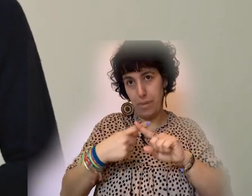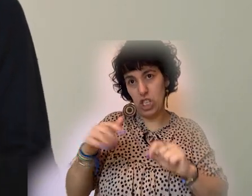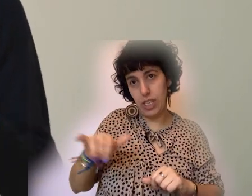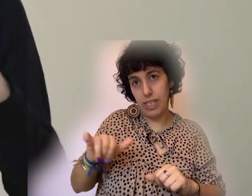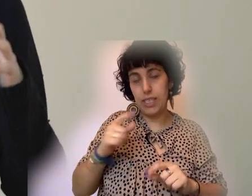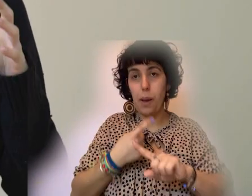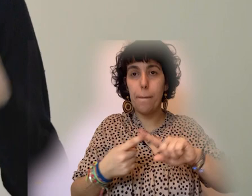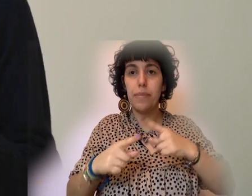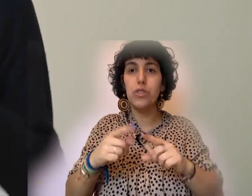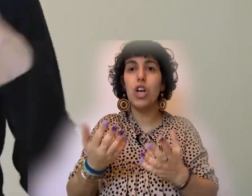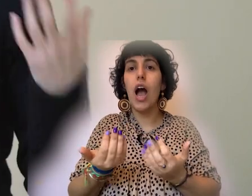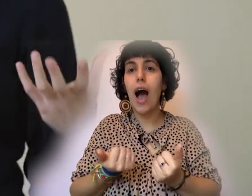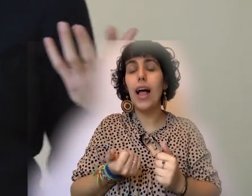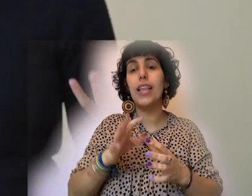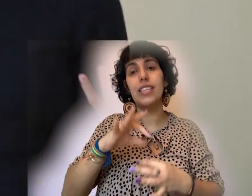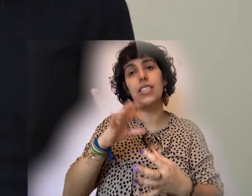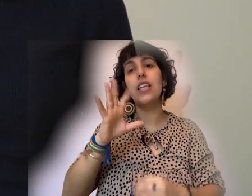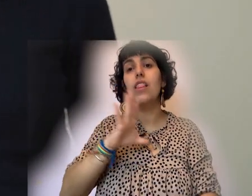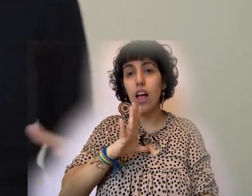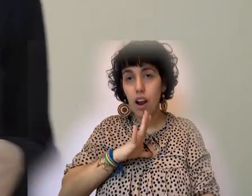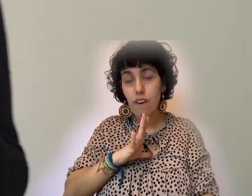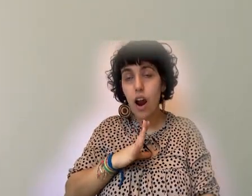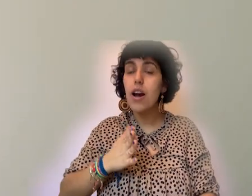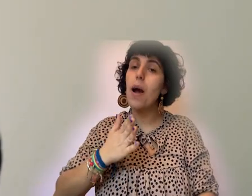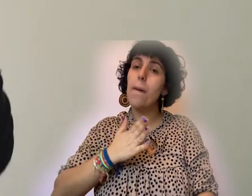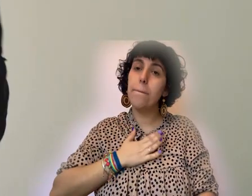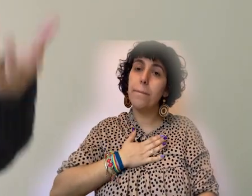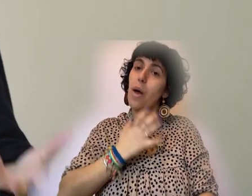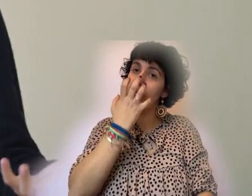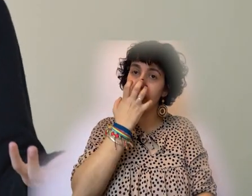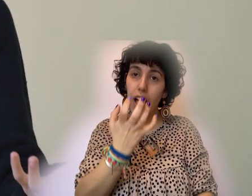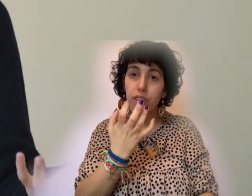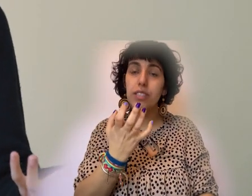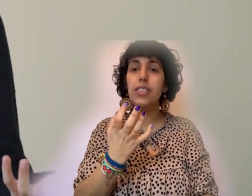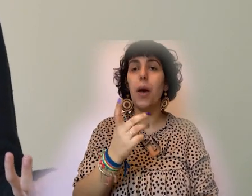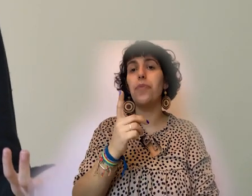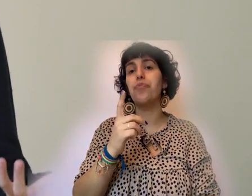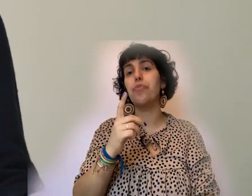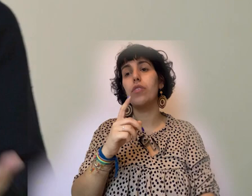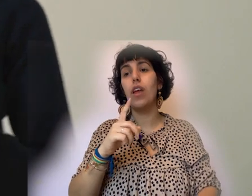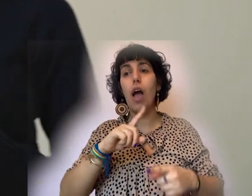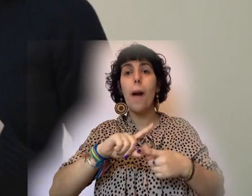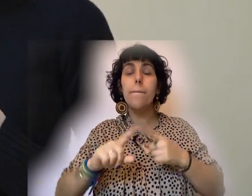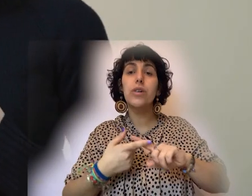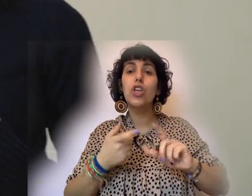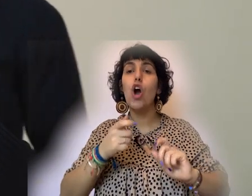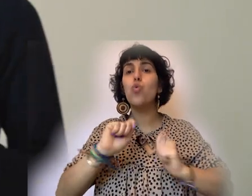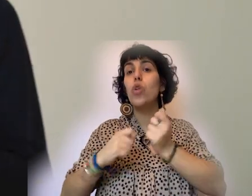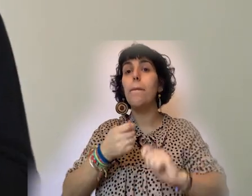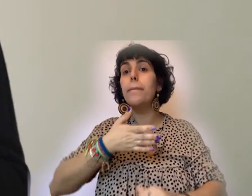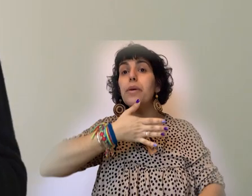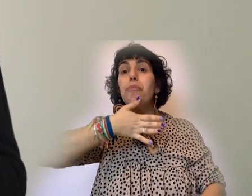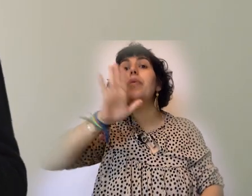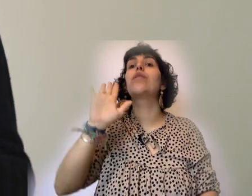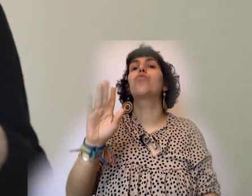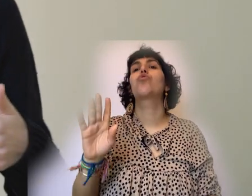Çünkü kullanılamayan bir bıçak çok hızlı bir şekilde Eğer saldırganın eline geçerse bu bizim için çok da